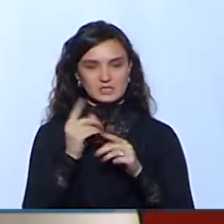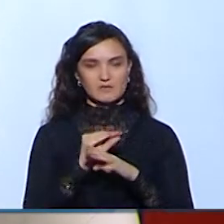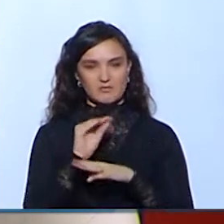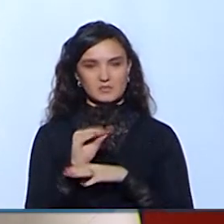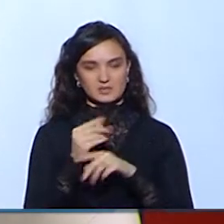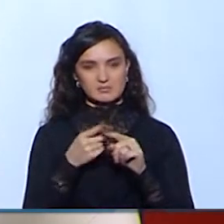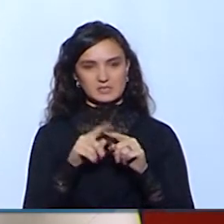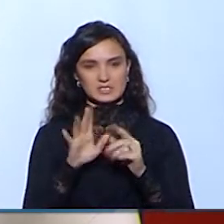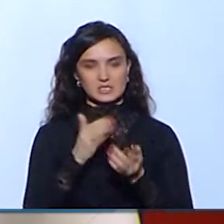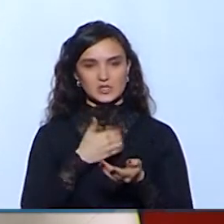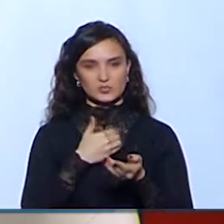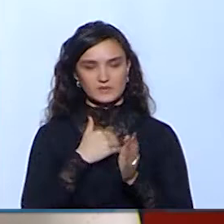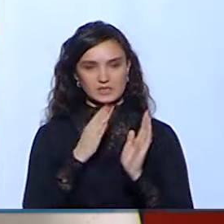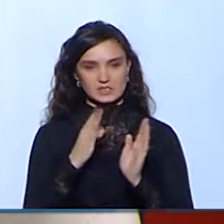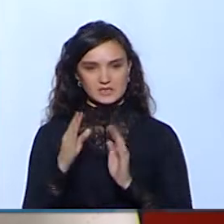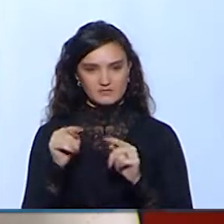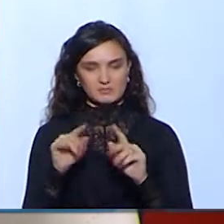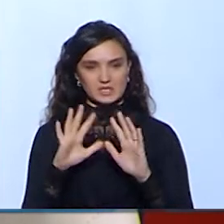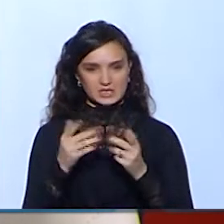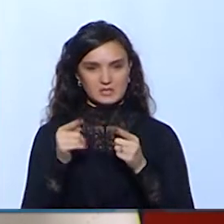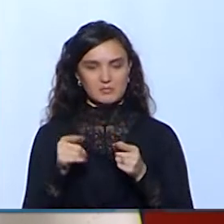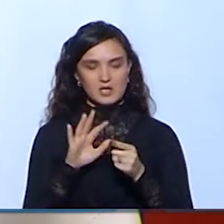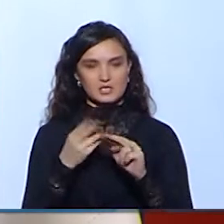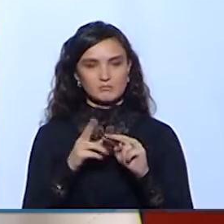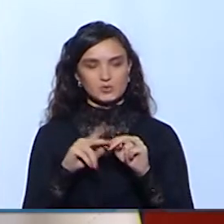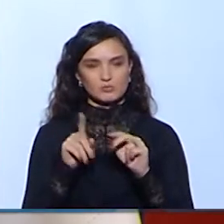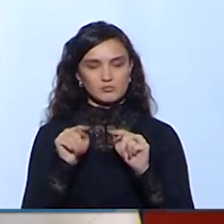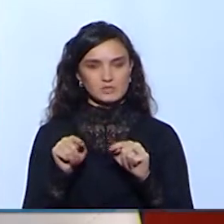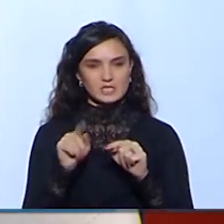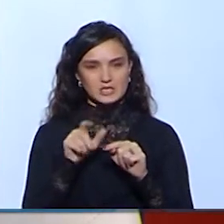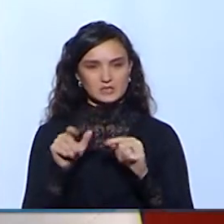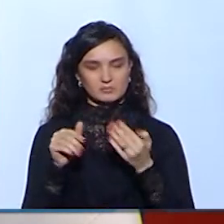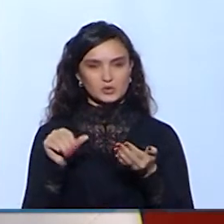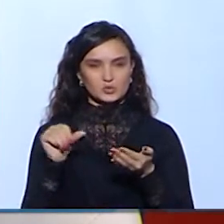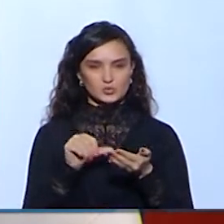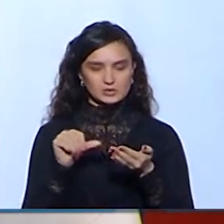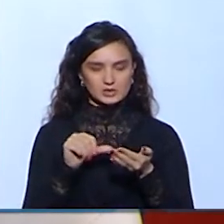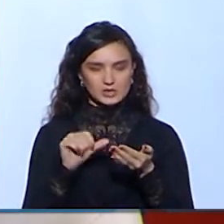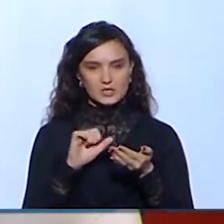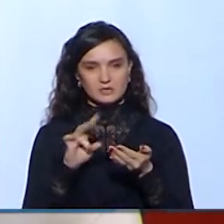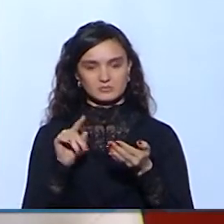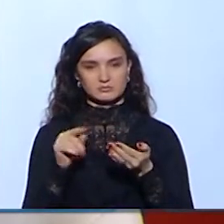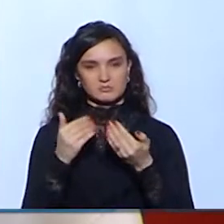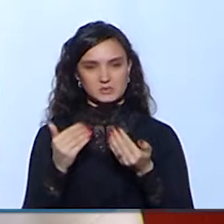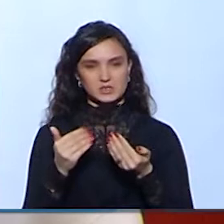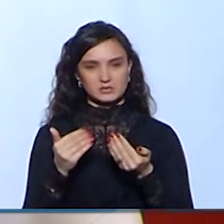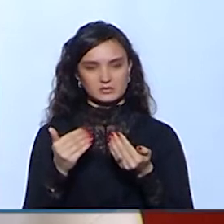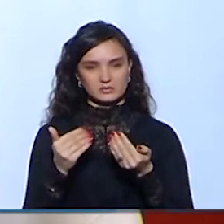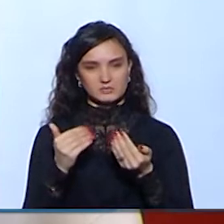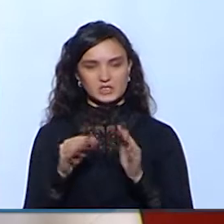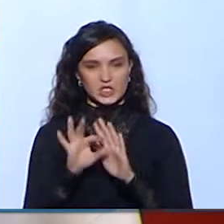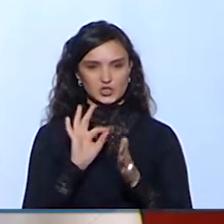დავამატებ, ეს არასასურველი ქცევები ხდება არა იმიტომ, რომ ეს ადამიანი ცუდია